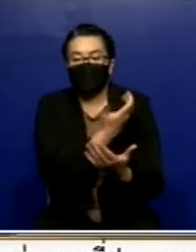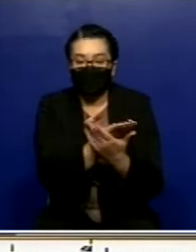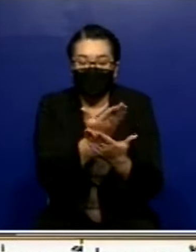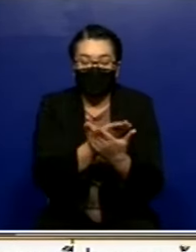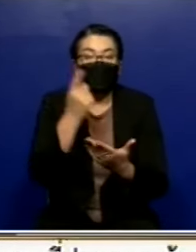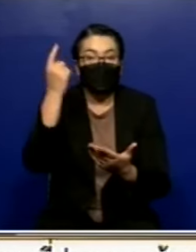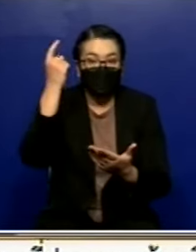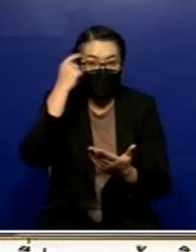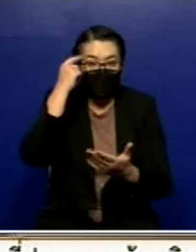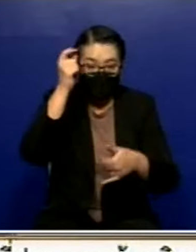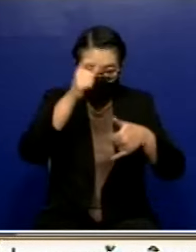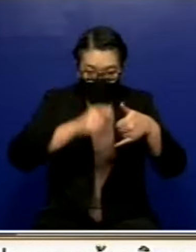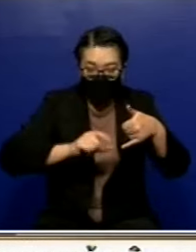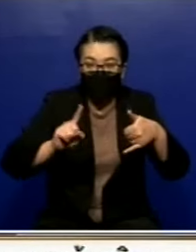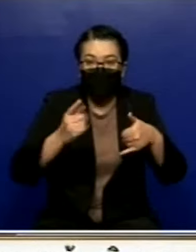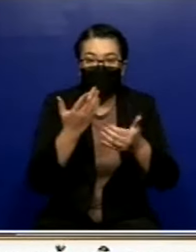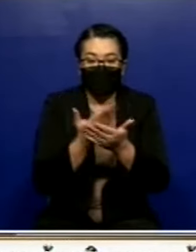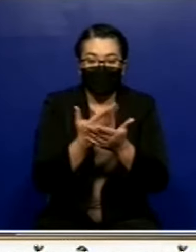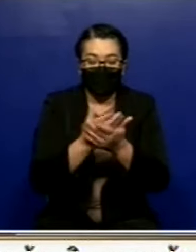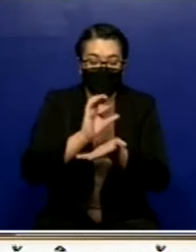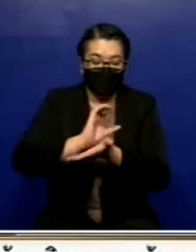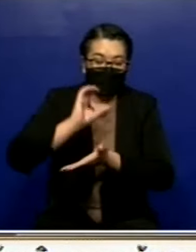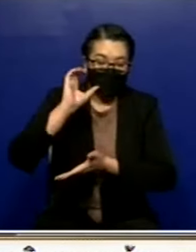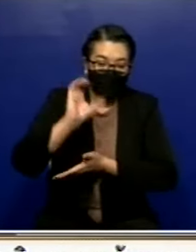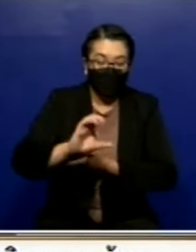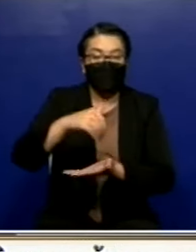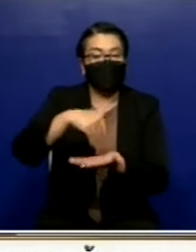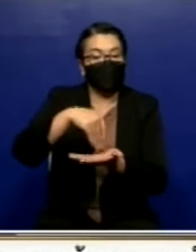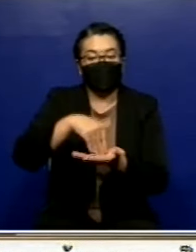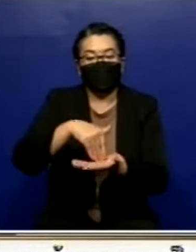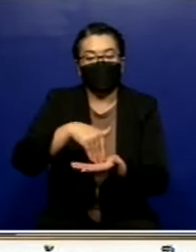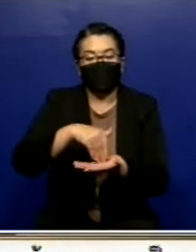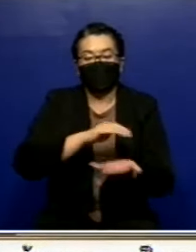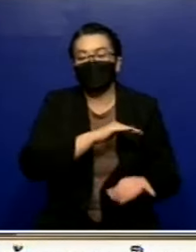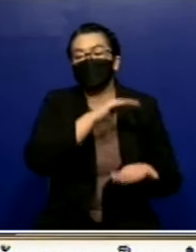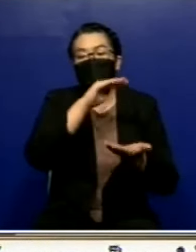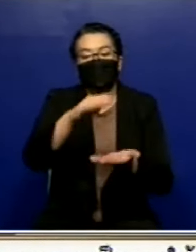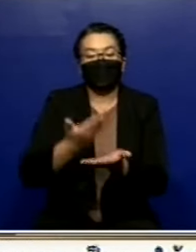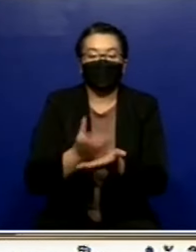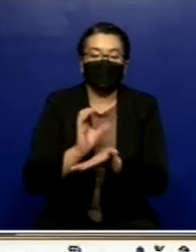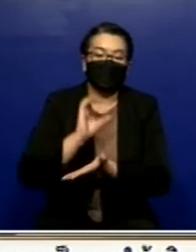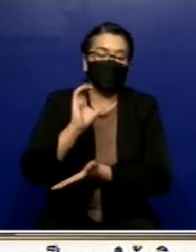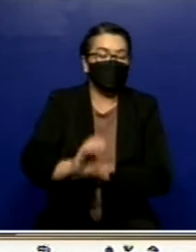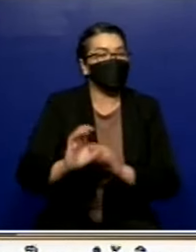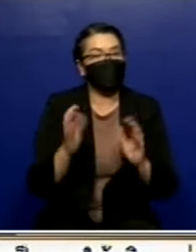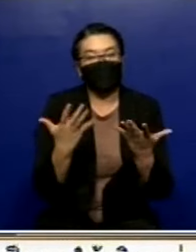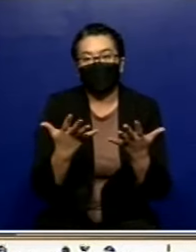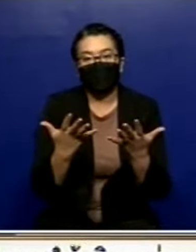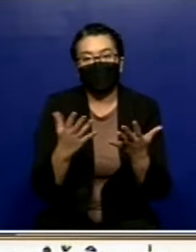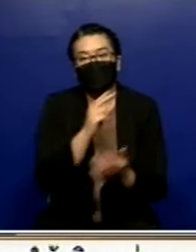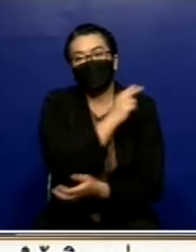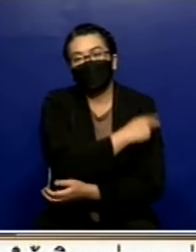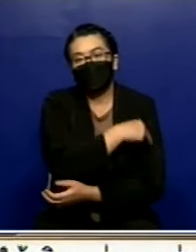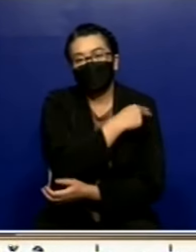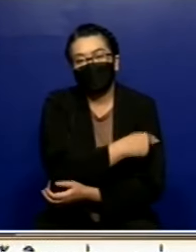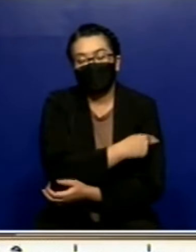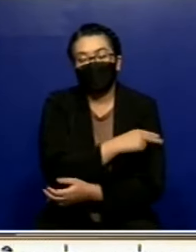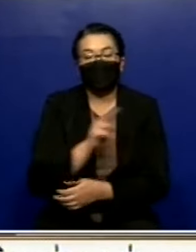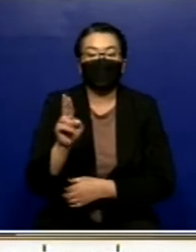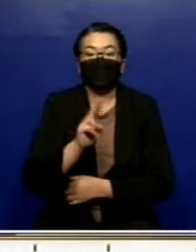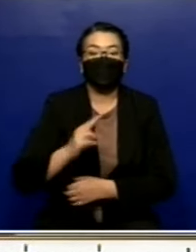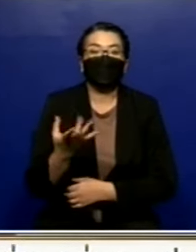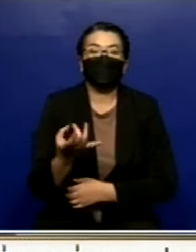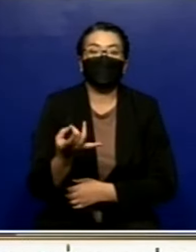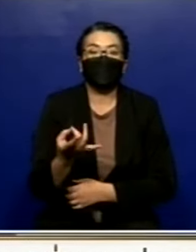ท่านทราบไครับงบประมาณจากส่นกลางไม่เคยส่งไปแพทย์ใช้อะไรครับ